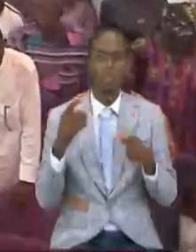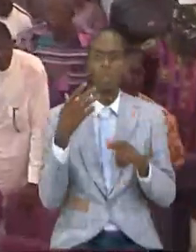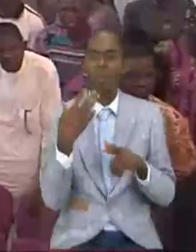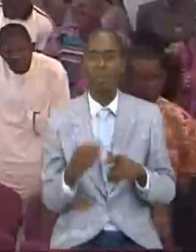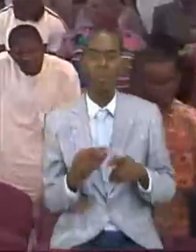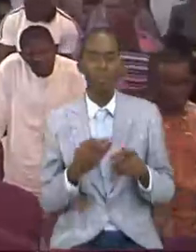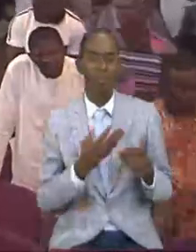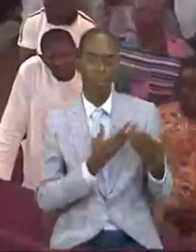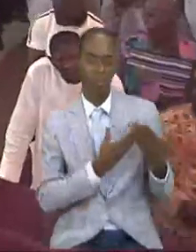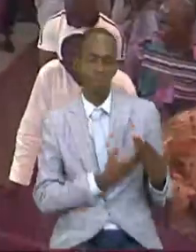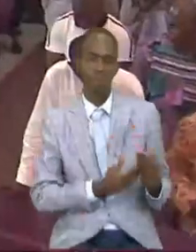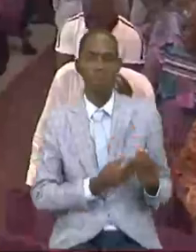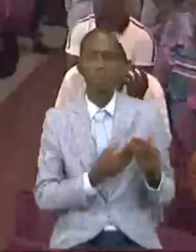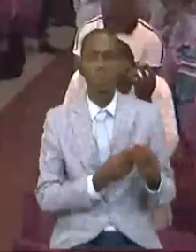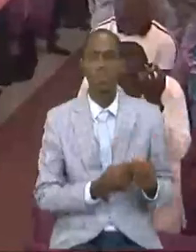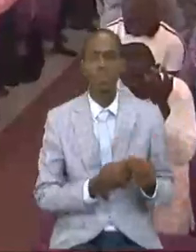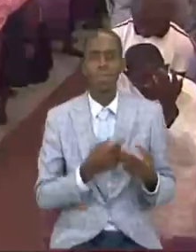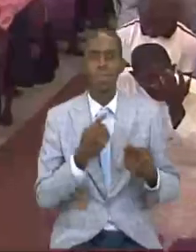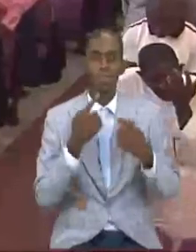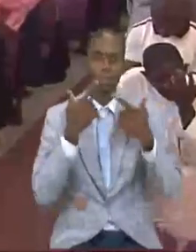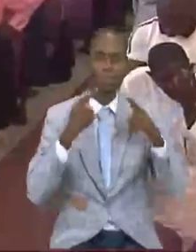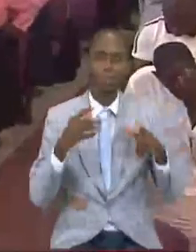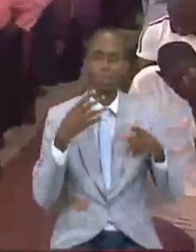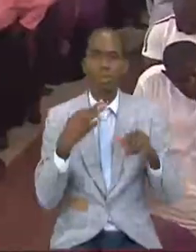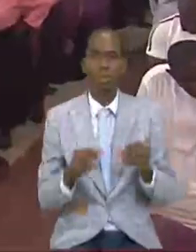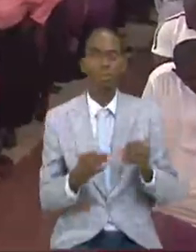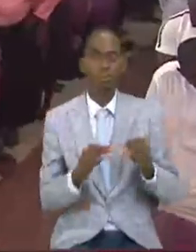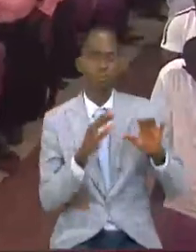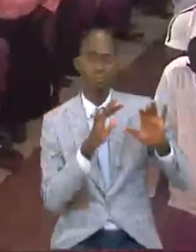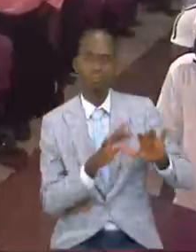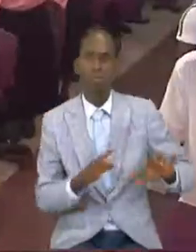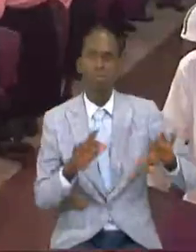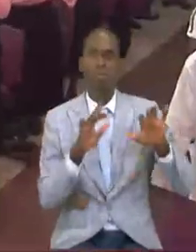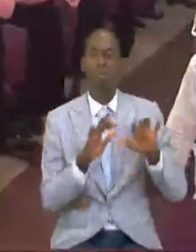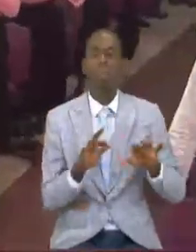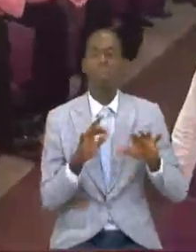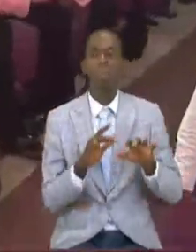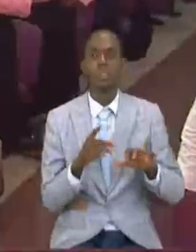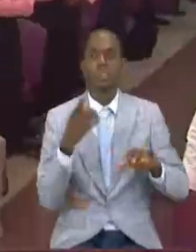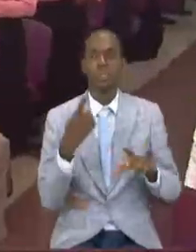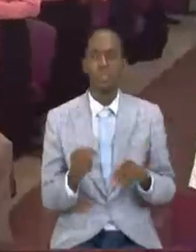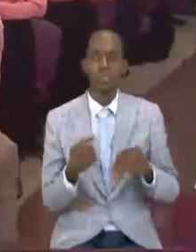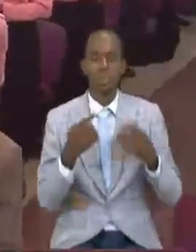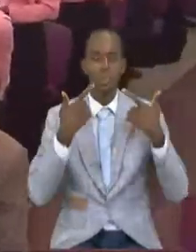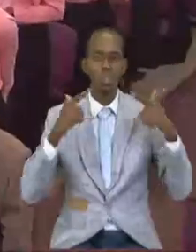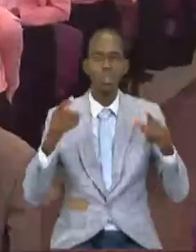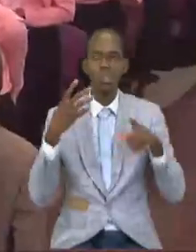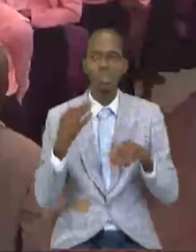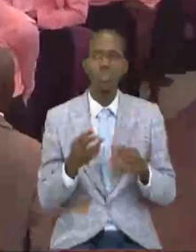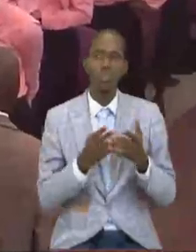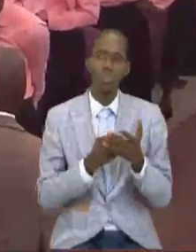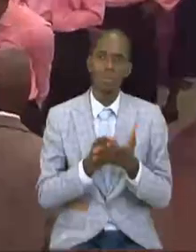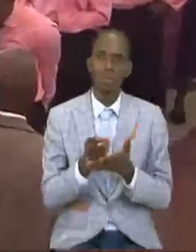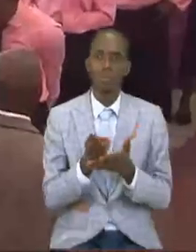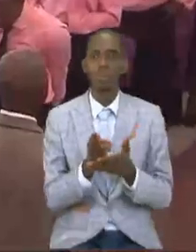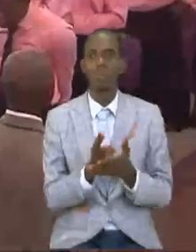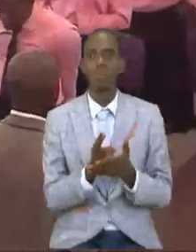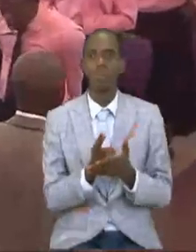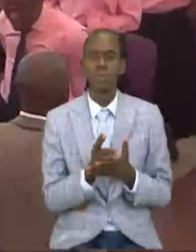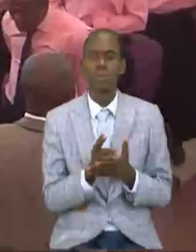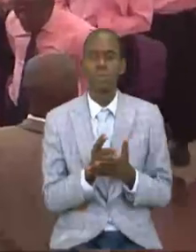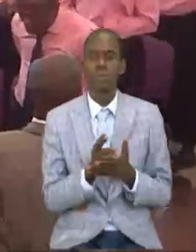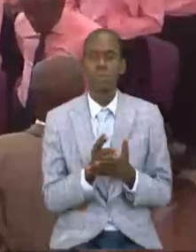Une nouvelle langue de douceur. Une nouvelle langue de compassion, une nouvelle langue de